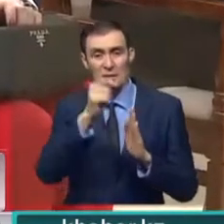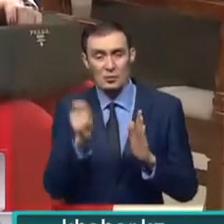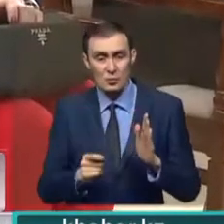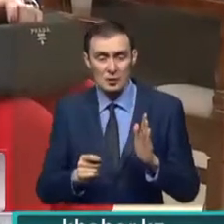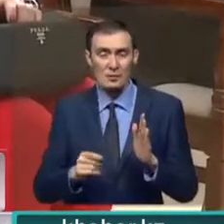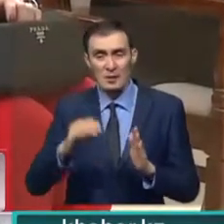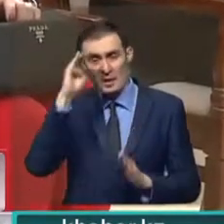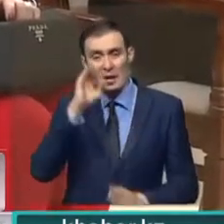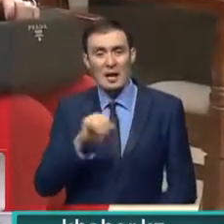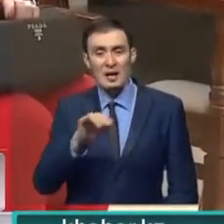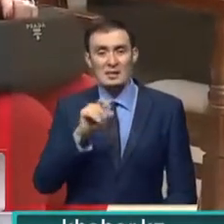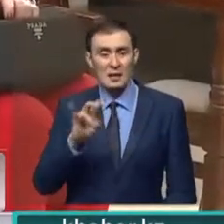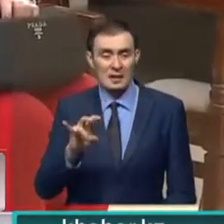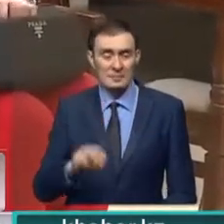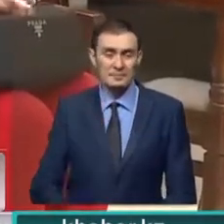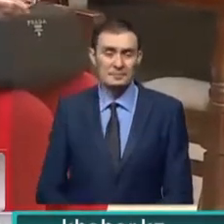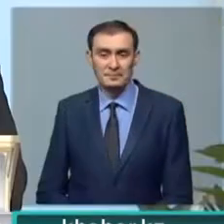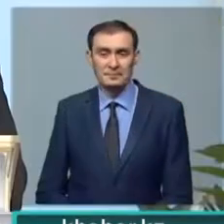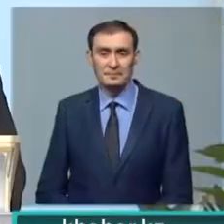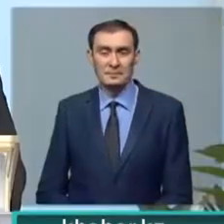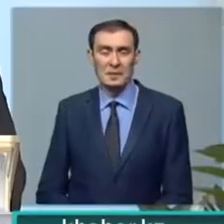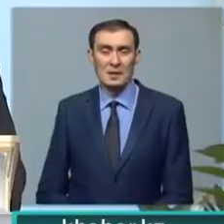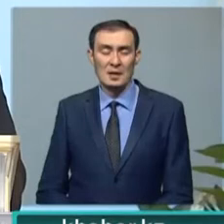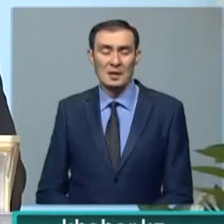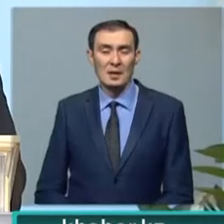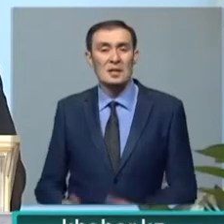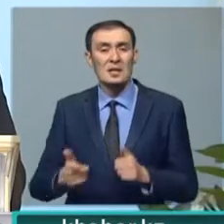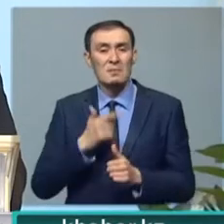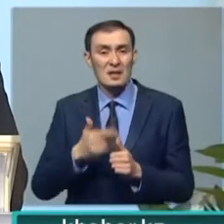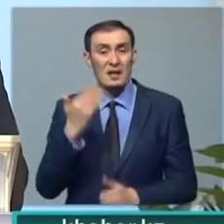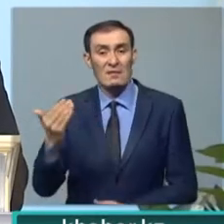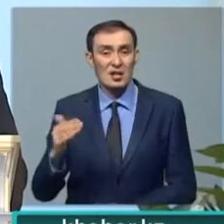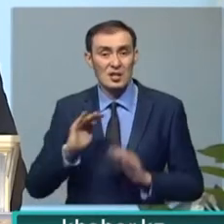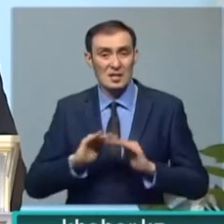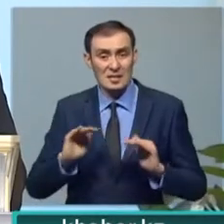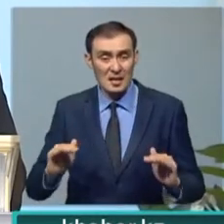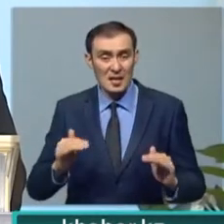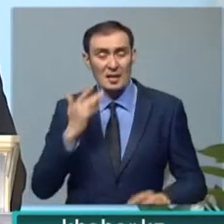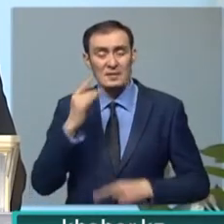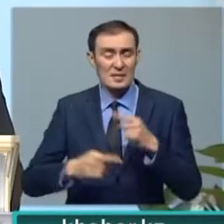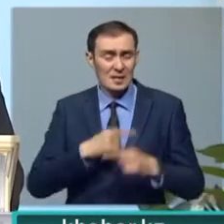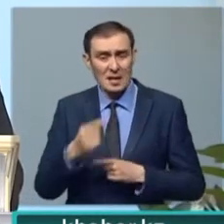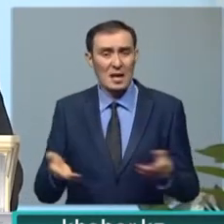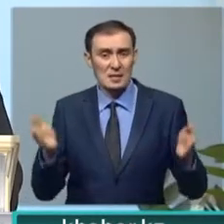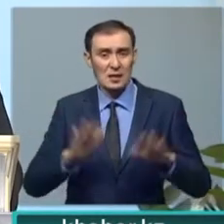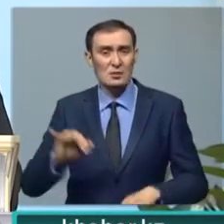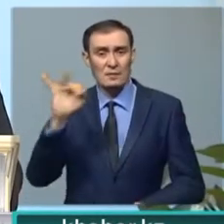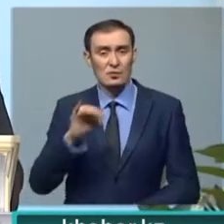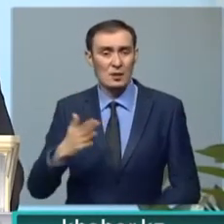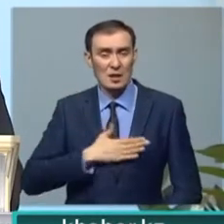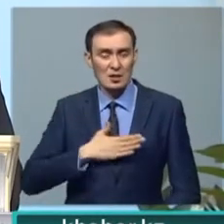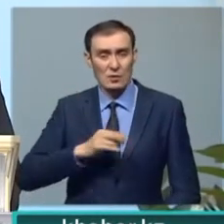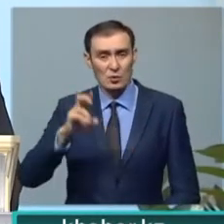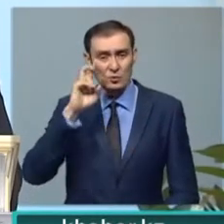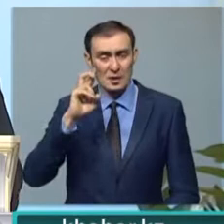художником моди ханом холмах а новым имена ваших детей навсегда останутся в истории нашей страны в